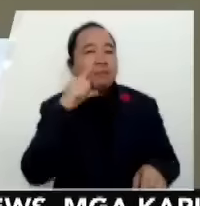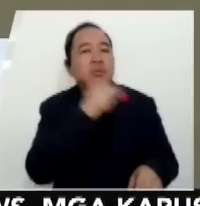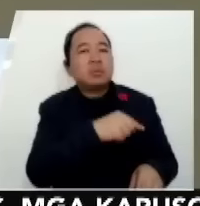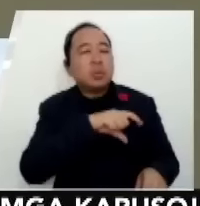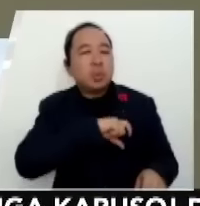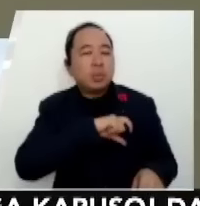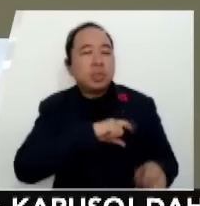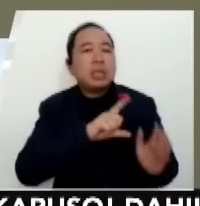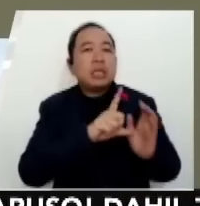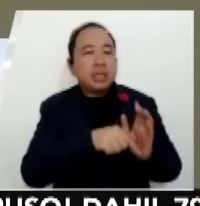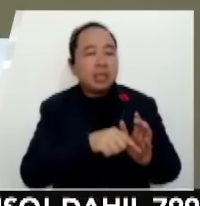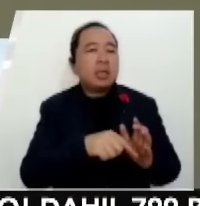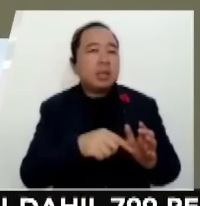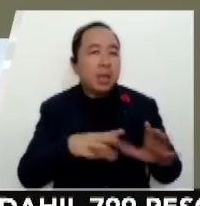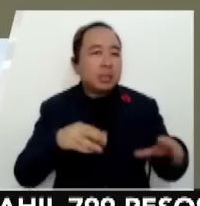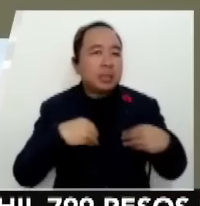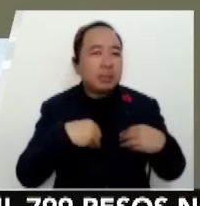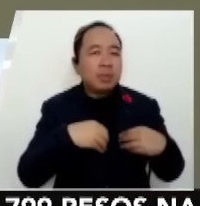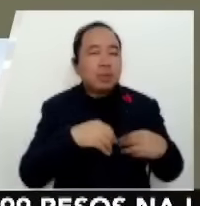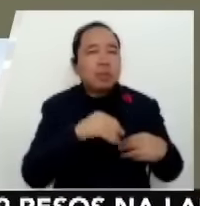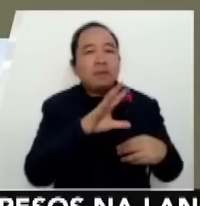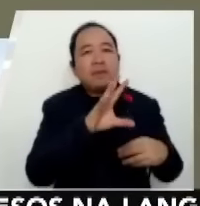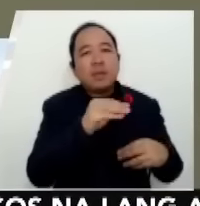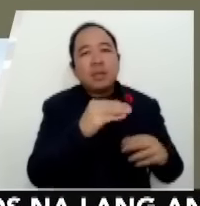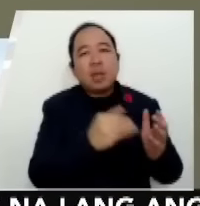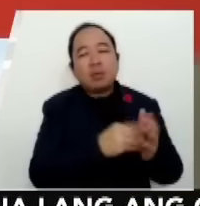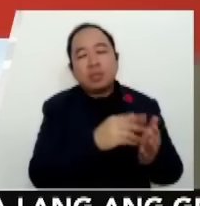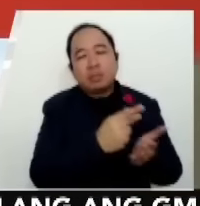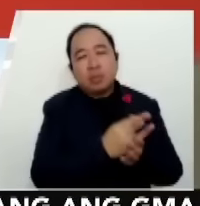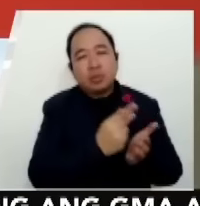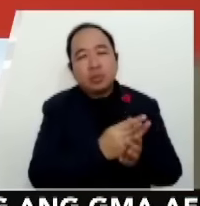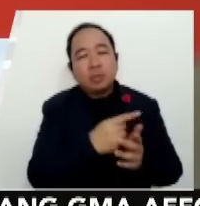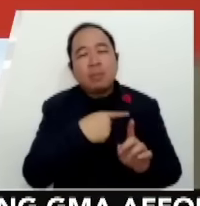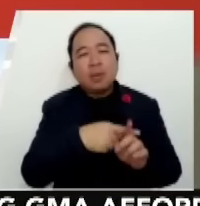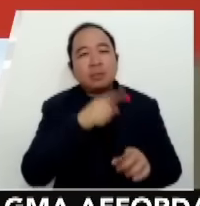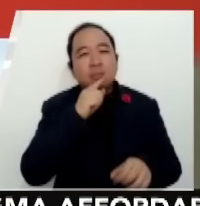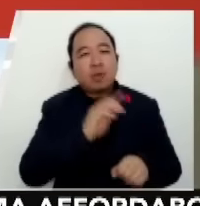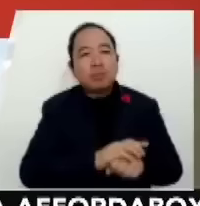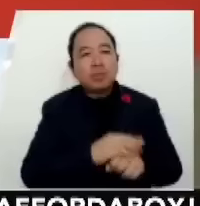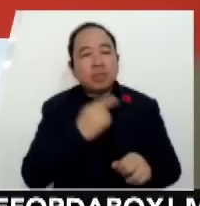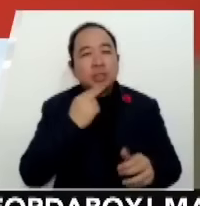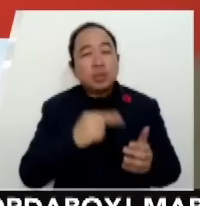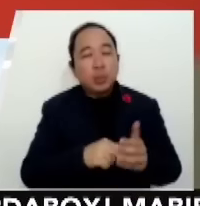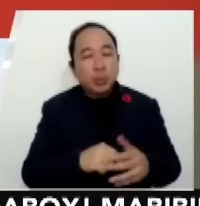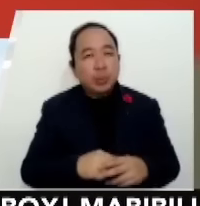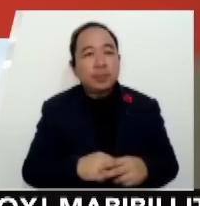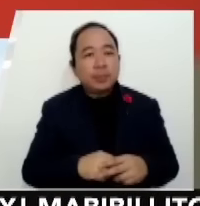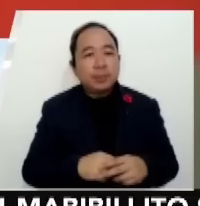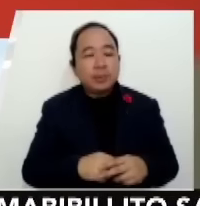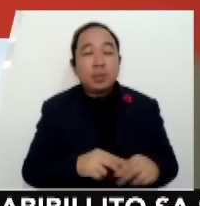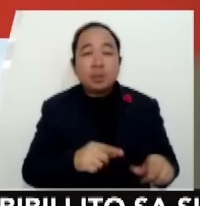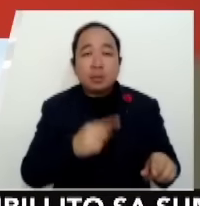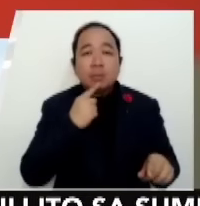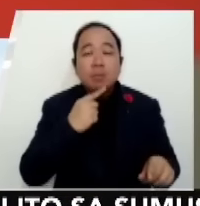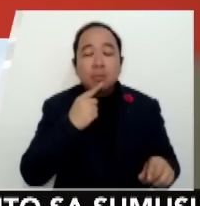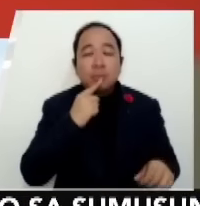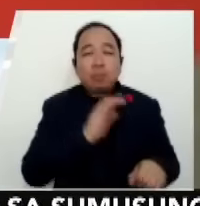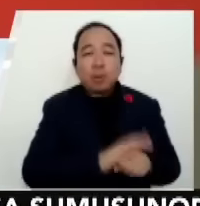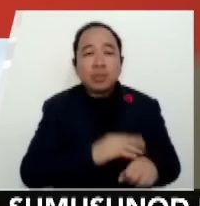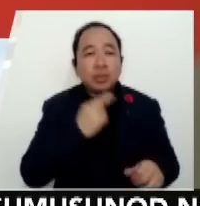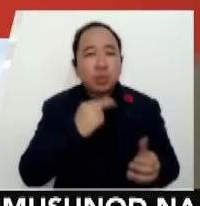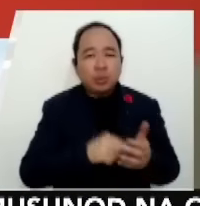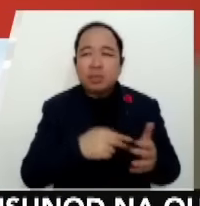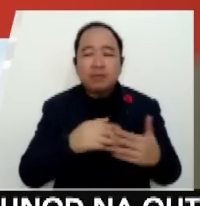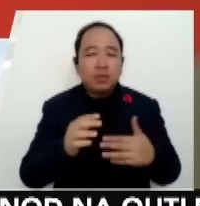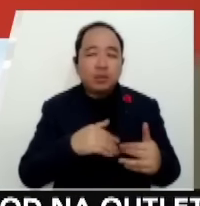initial na bayad na 50,000 pesos at promissory note. Yung promissory note po, kahit labag din kasi sa kalooban ko kasi ang laki po talaga